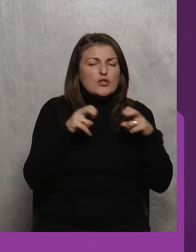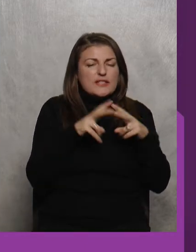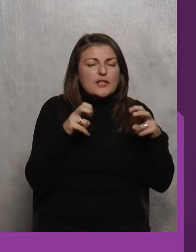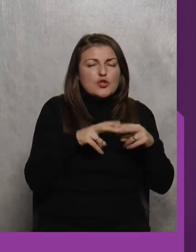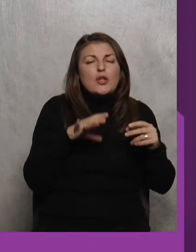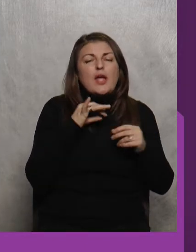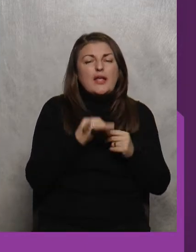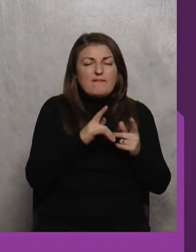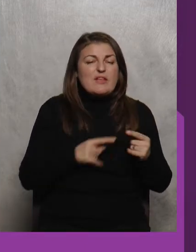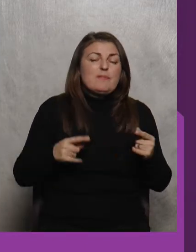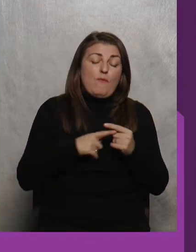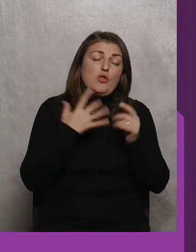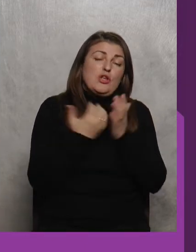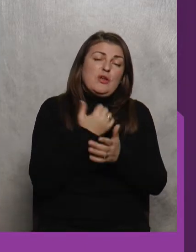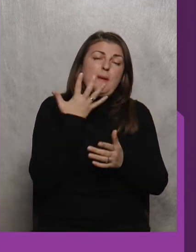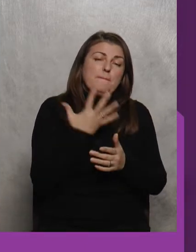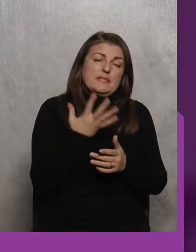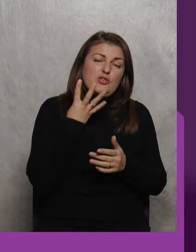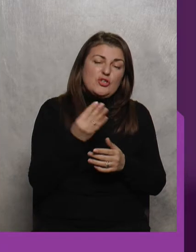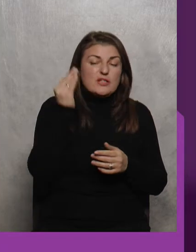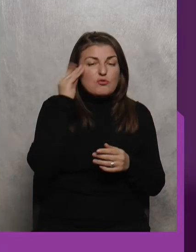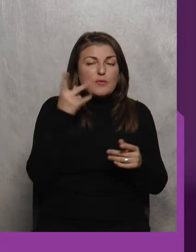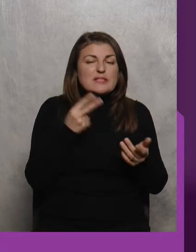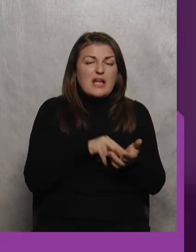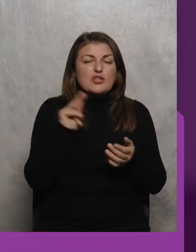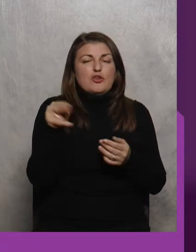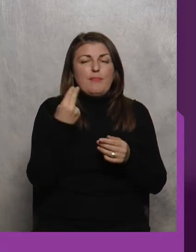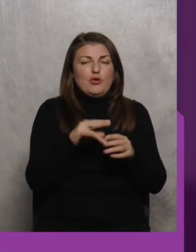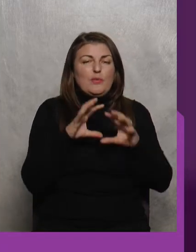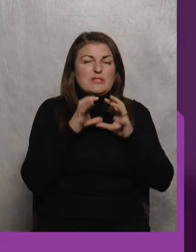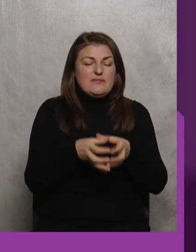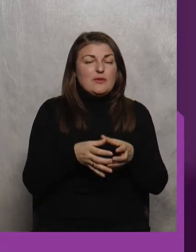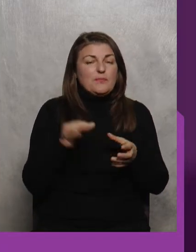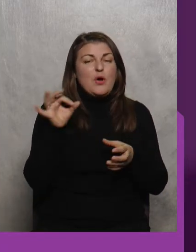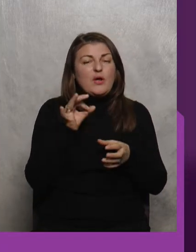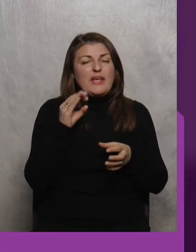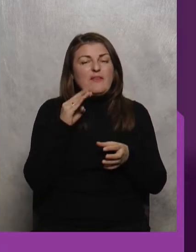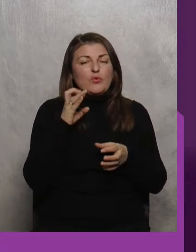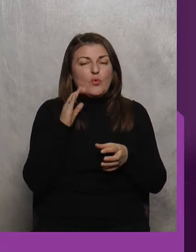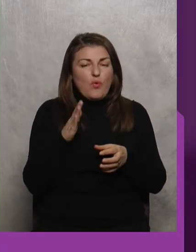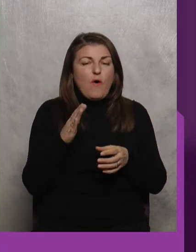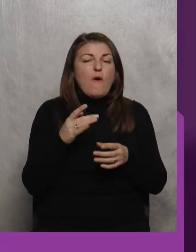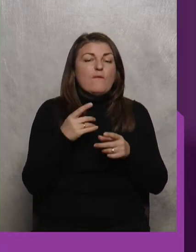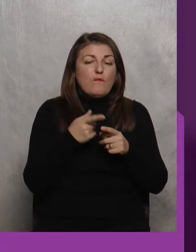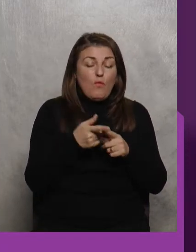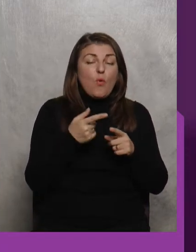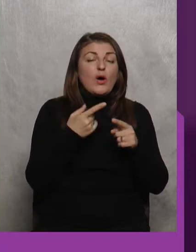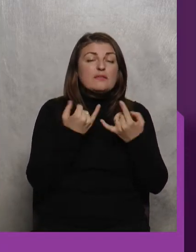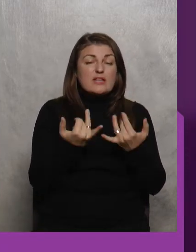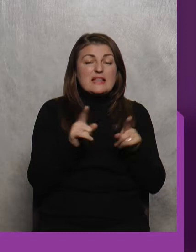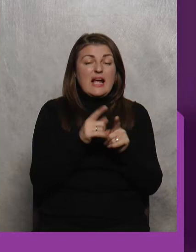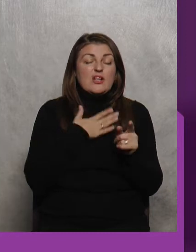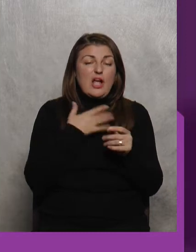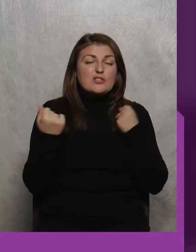дослідженню і, відповідно, знайшли 54 способи, щоб стати чемпіоном світу. Олексій Євтухов тим часом. Да, так, також наш